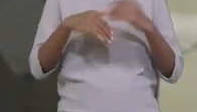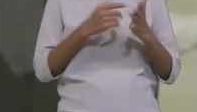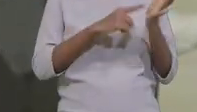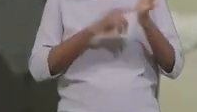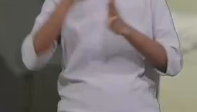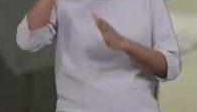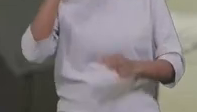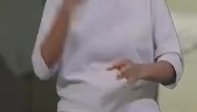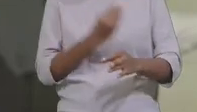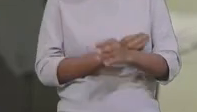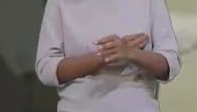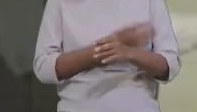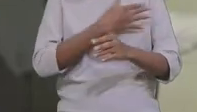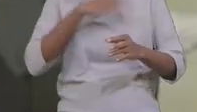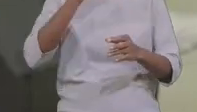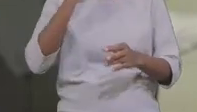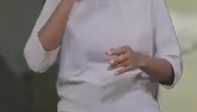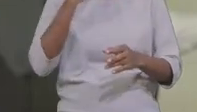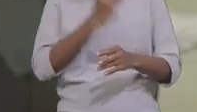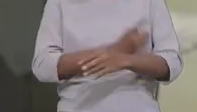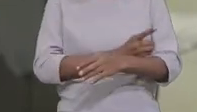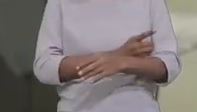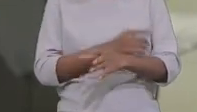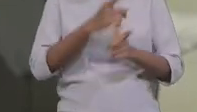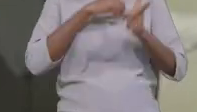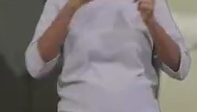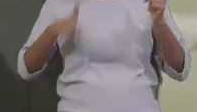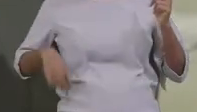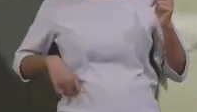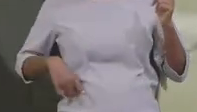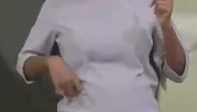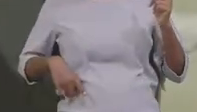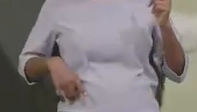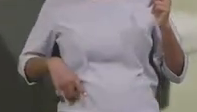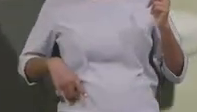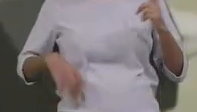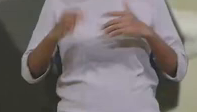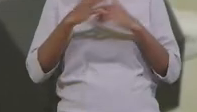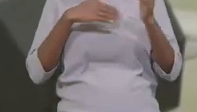tu as appelé tous tes fils et tes filles, Seigneur,